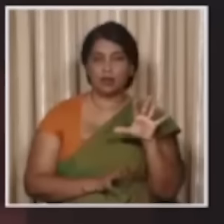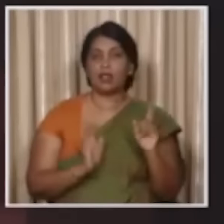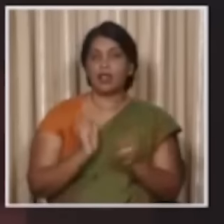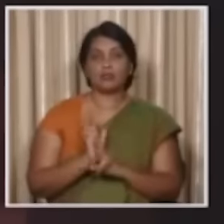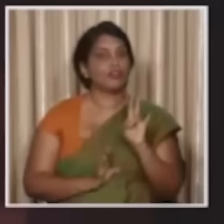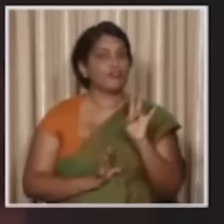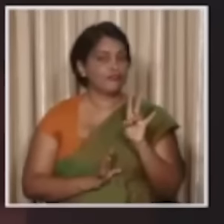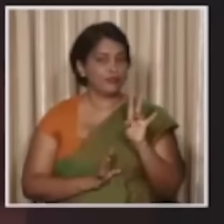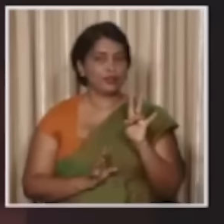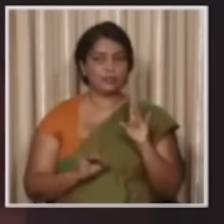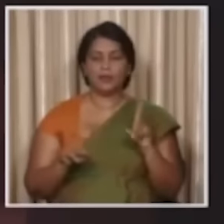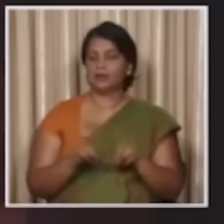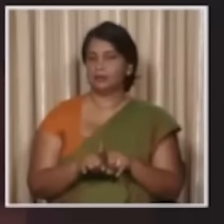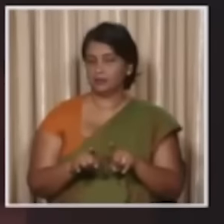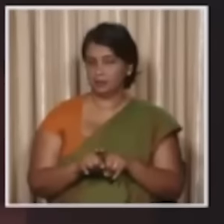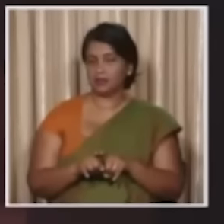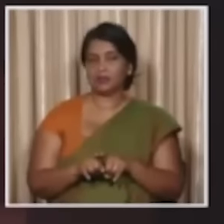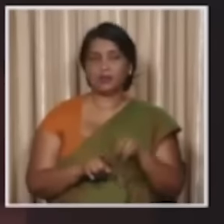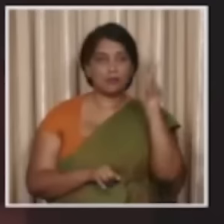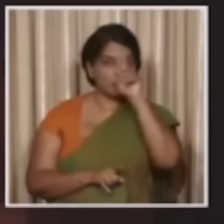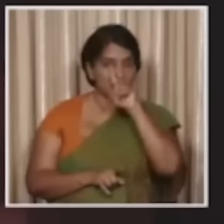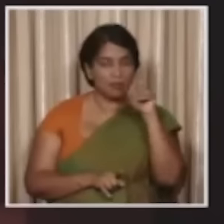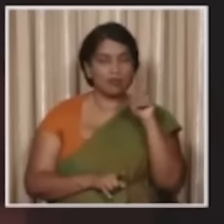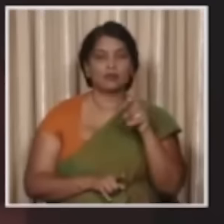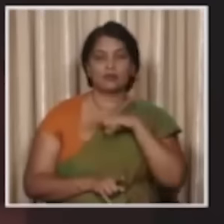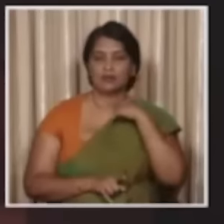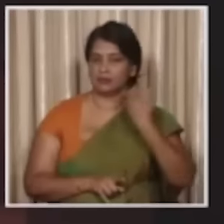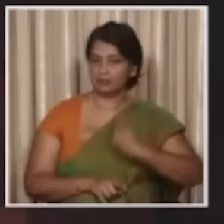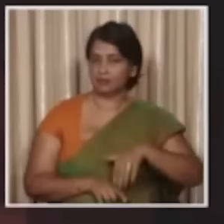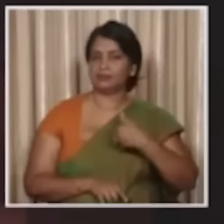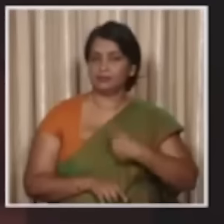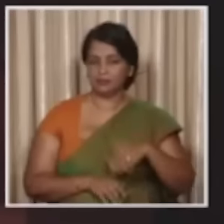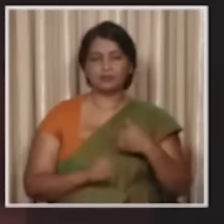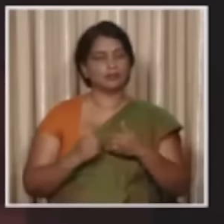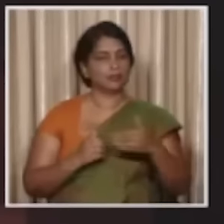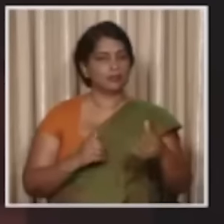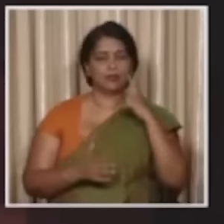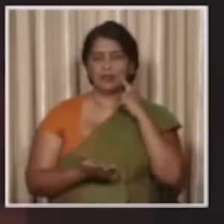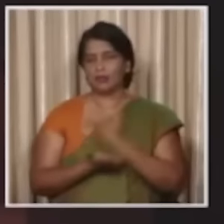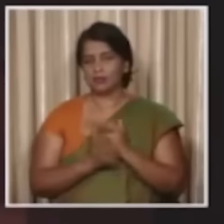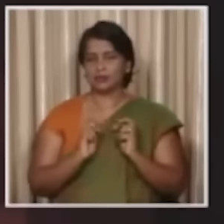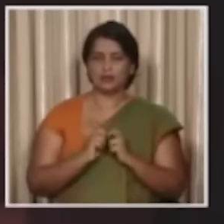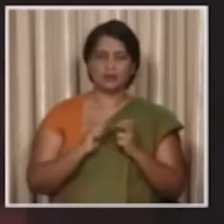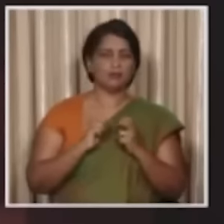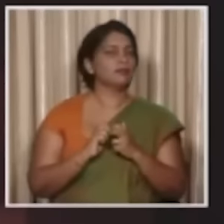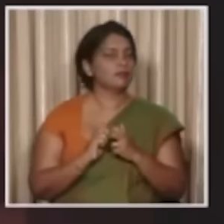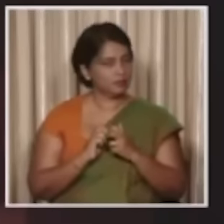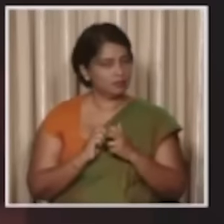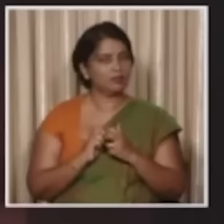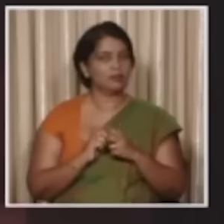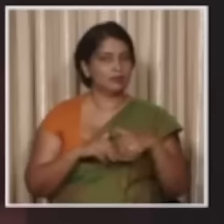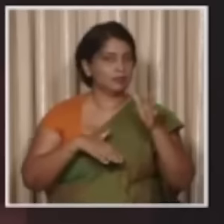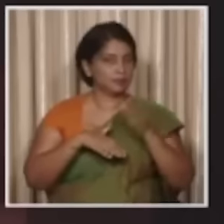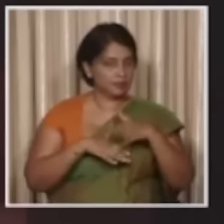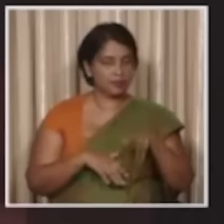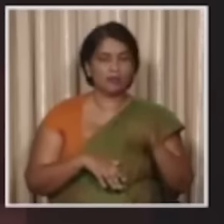ලක්ෂ 25කට පමණ මාසික ආර්ථික ක්‍රියාවලියට මුහුණ දීමේදී දුෂ්කරතාවලට මුහුණ දීමට සිදු